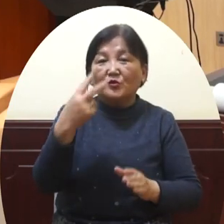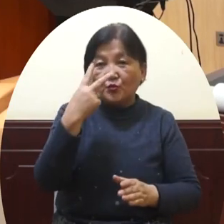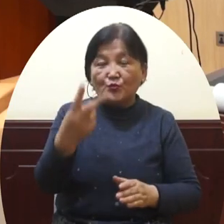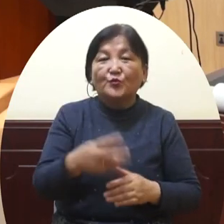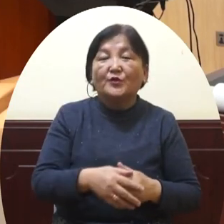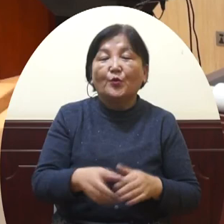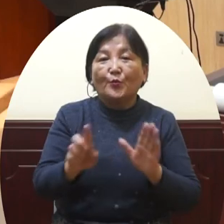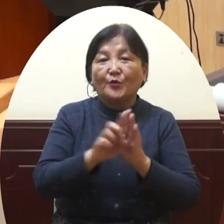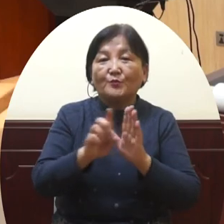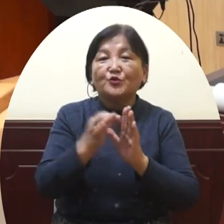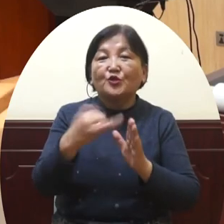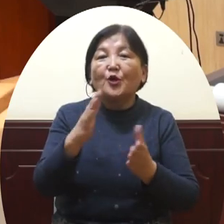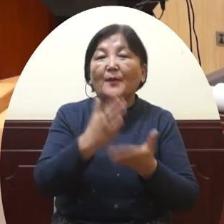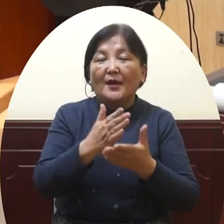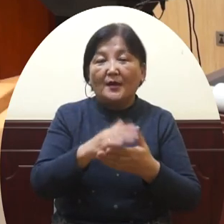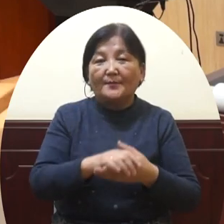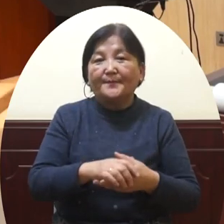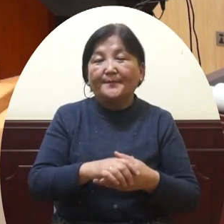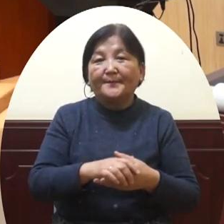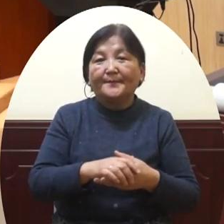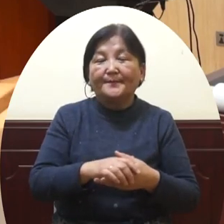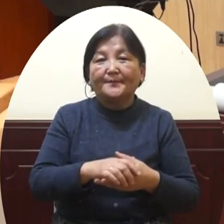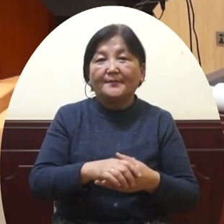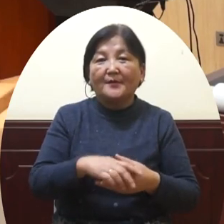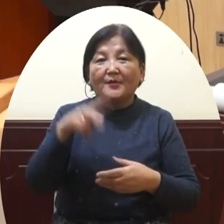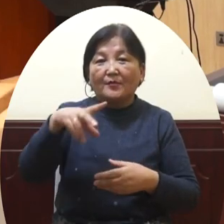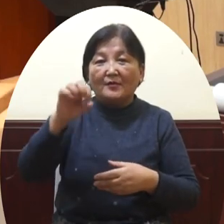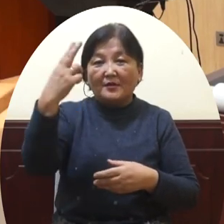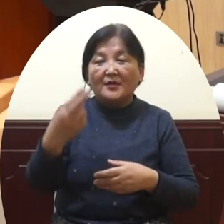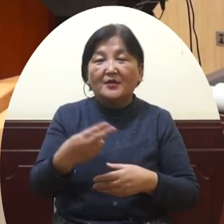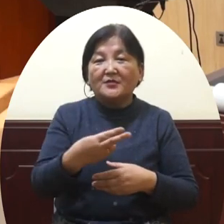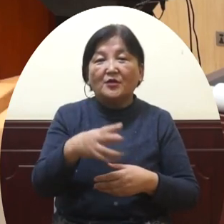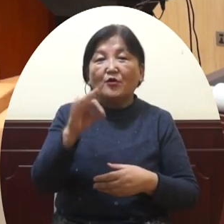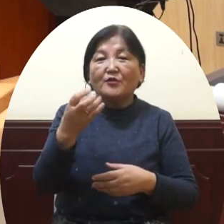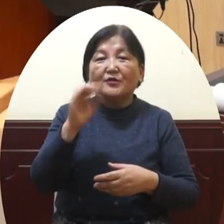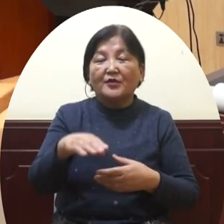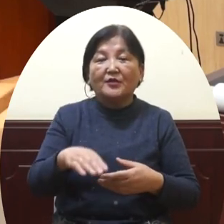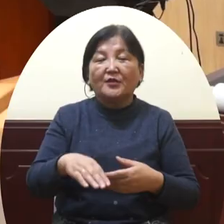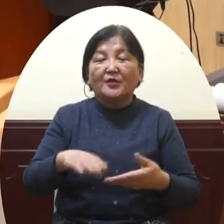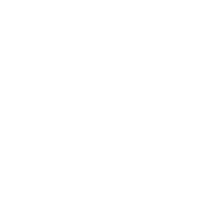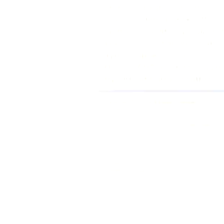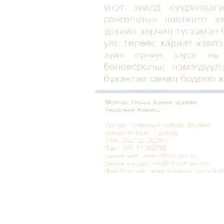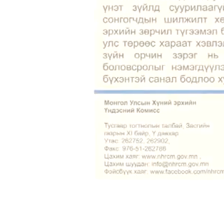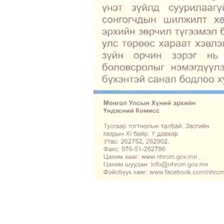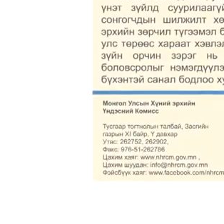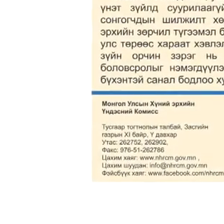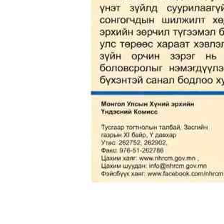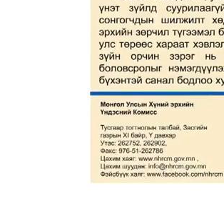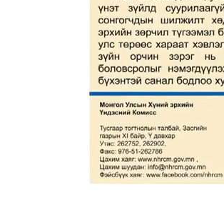мэдээлэл аваад бас хавсан байх юм. Тэгэхээр бас энэ багц өдрийн үндийн хэлэлцээ олон нийтийн хүлээлцээ сайтнаас хаана хандлаа.